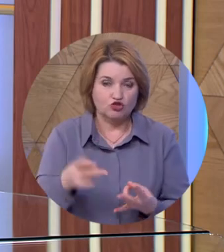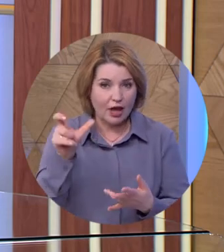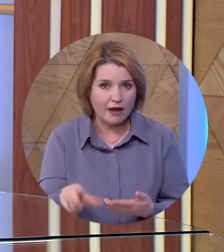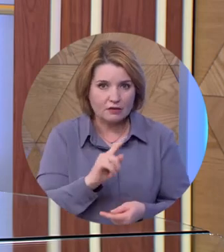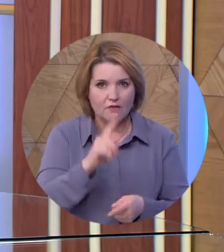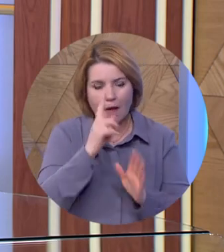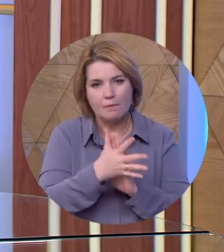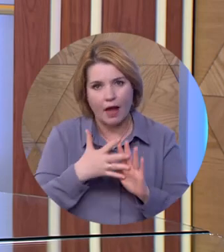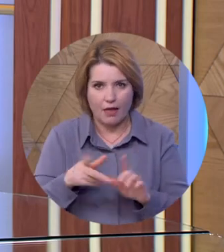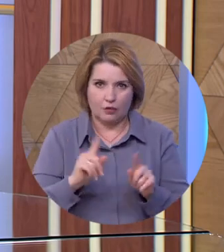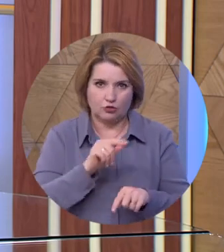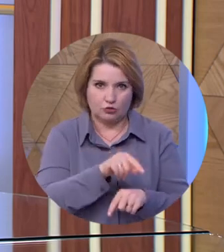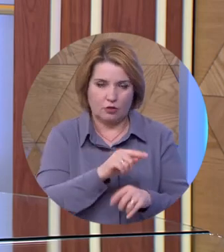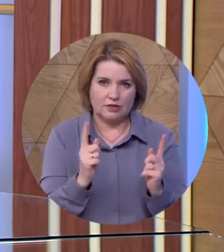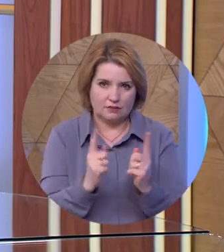сталкивается с психологическим насилием?